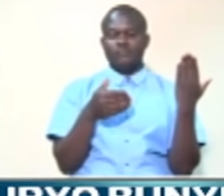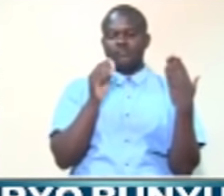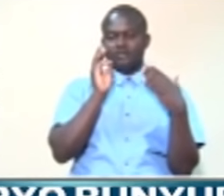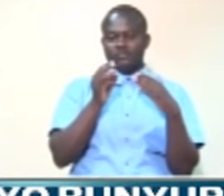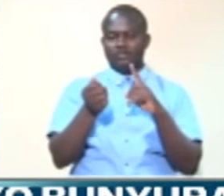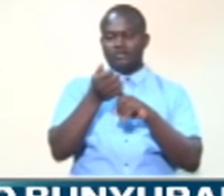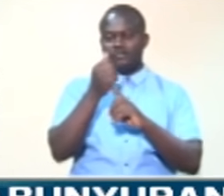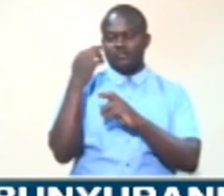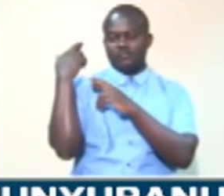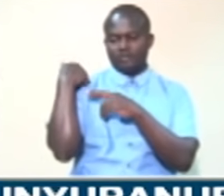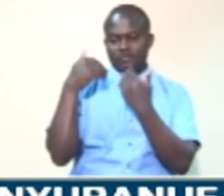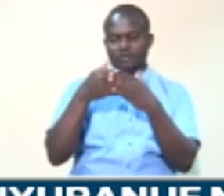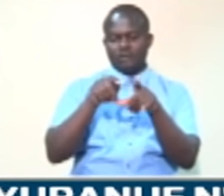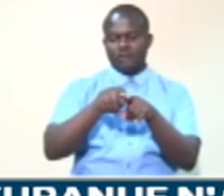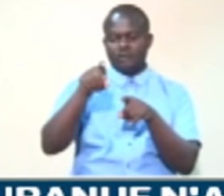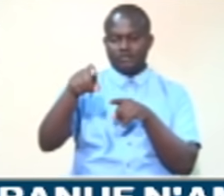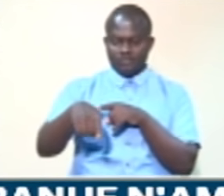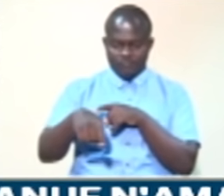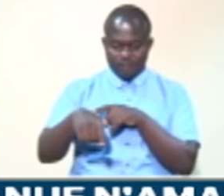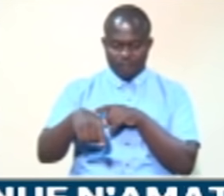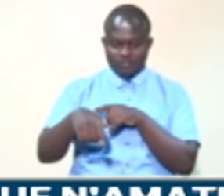yageze ku nshingano uko bikwiye